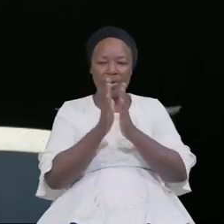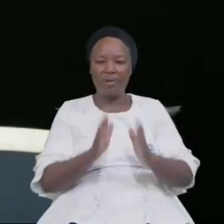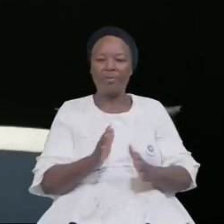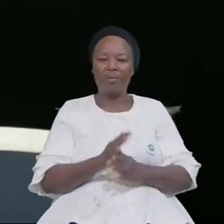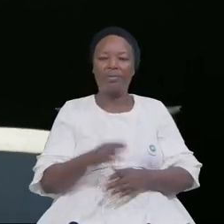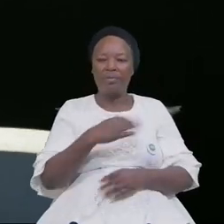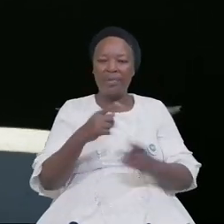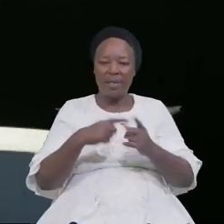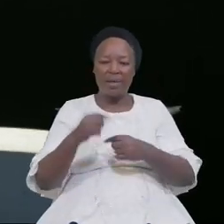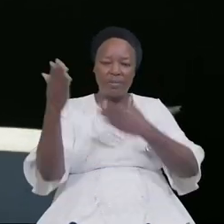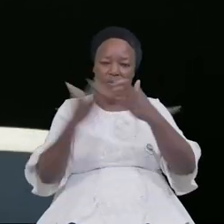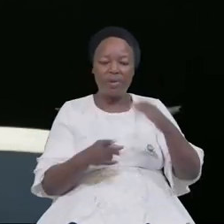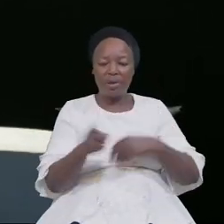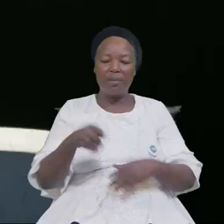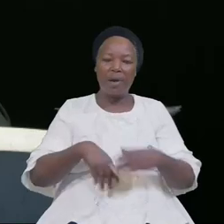pour